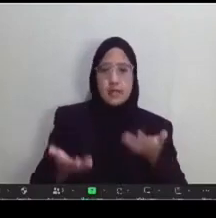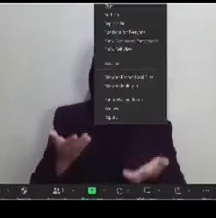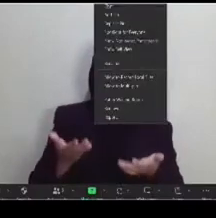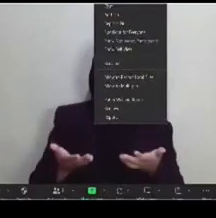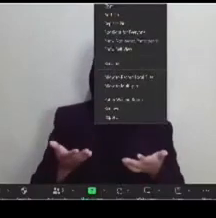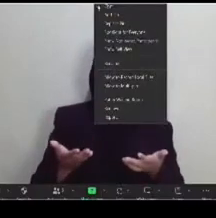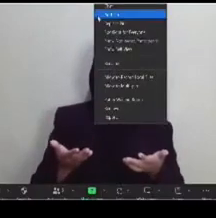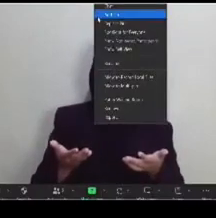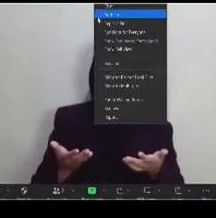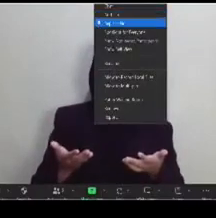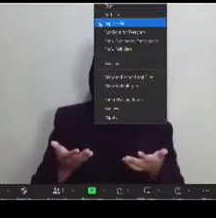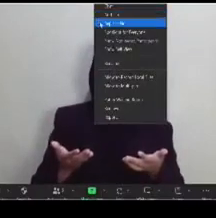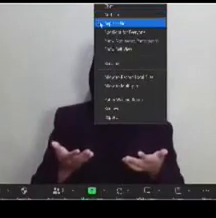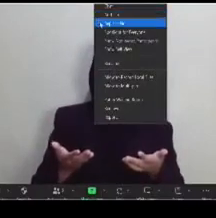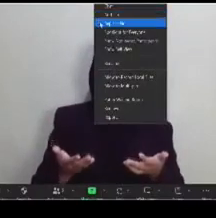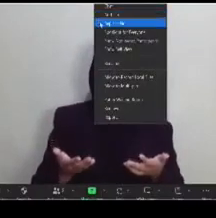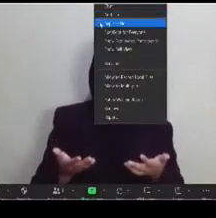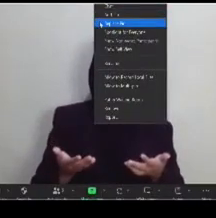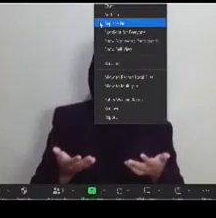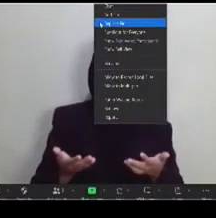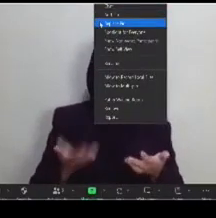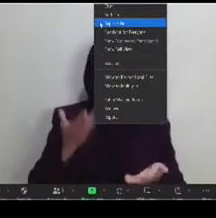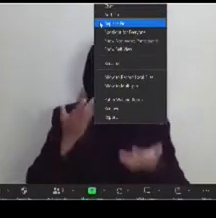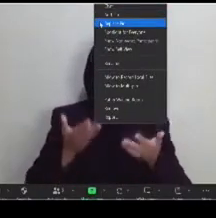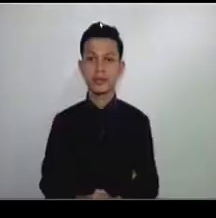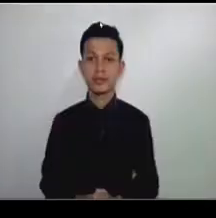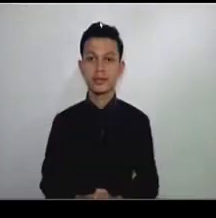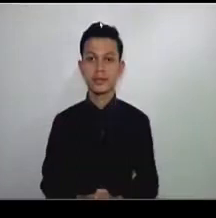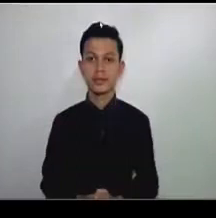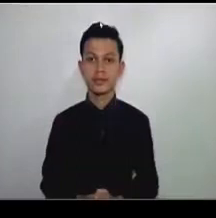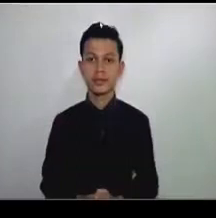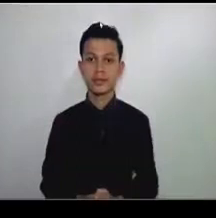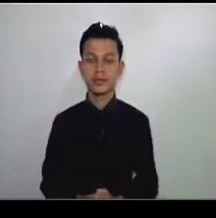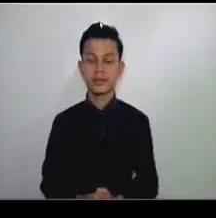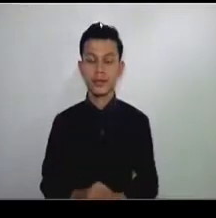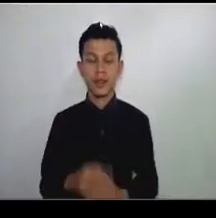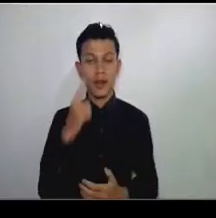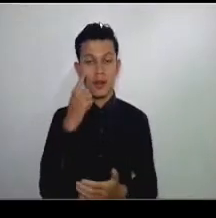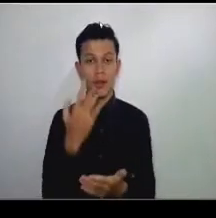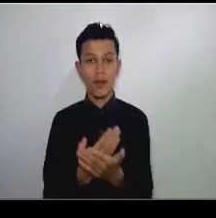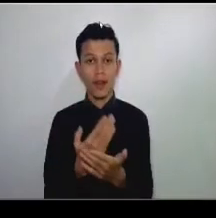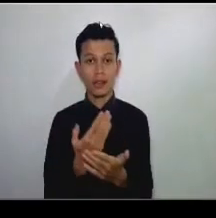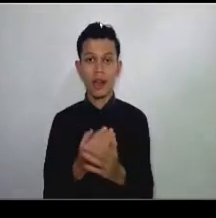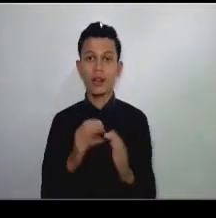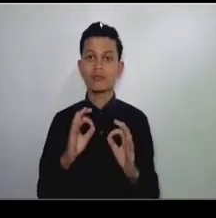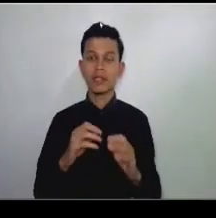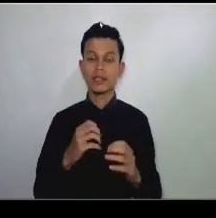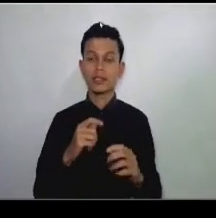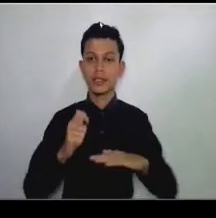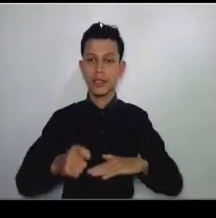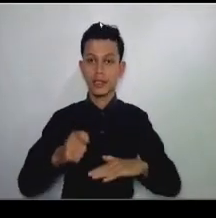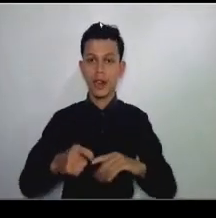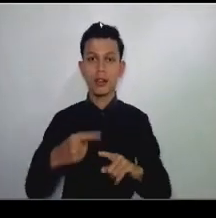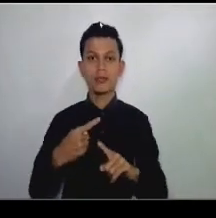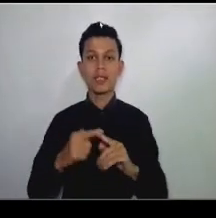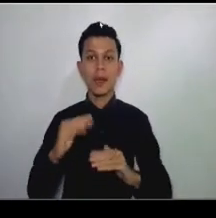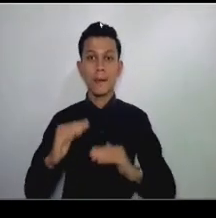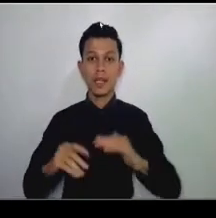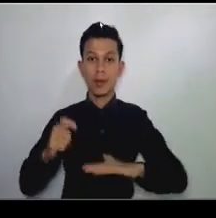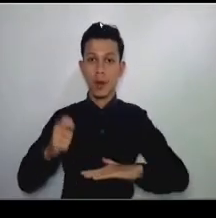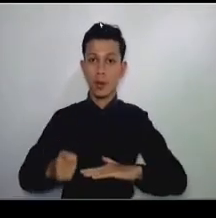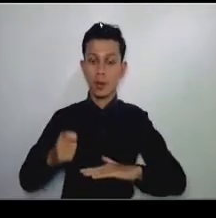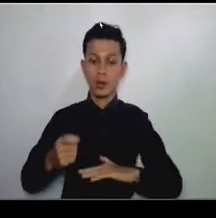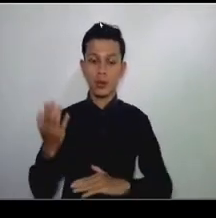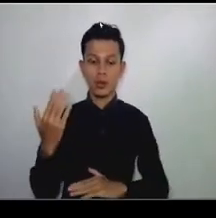perkara fakta-fakta yang telah terungkat dalam rapat dan sidang pemeriksaan serta pertimbangan hukum dan etika di atas dapat